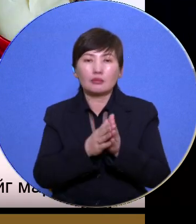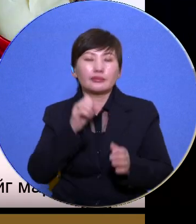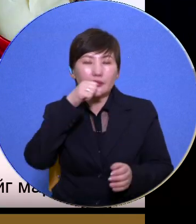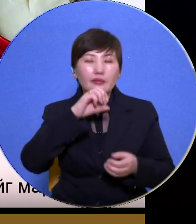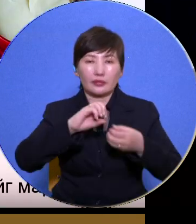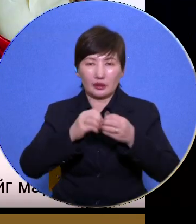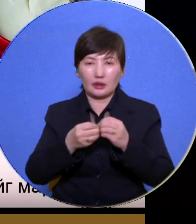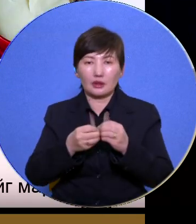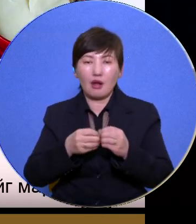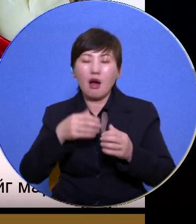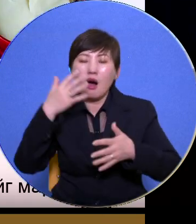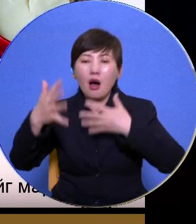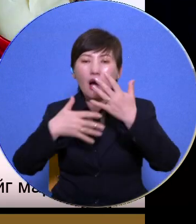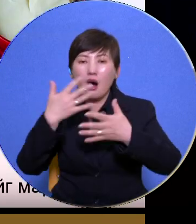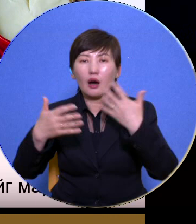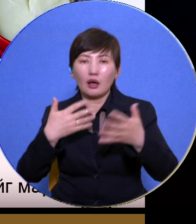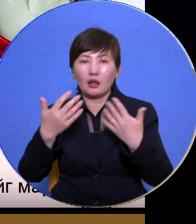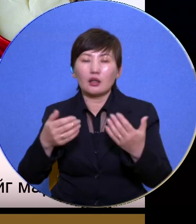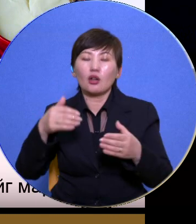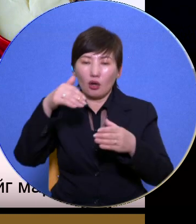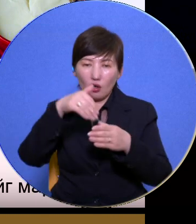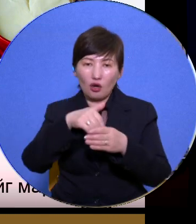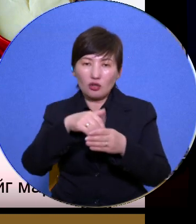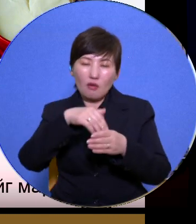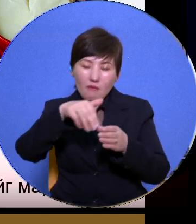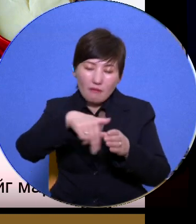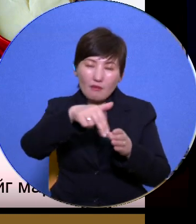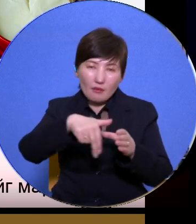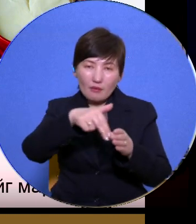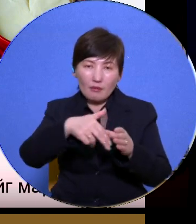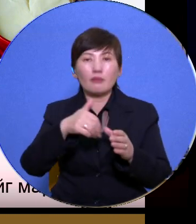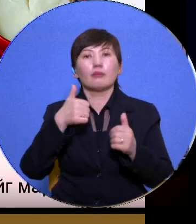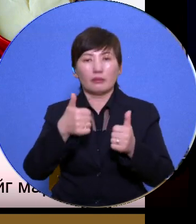агарын оролцоог нэмэгдүүлэх үүднээс сайтар хутгахаа мартуузай.